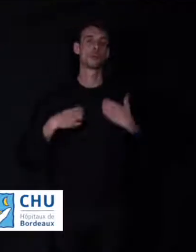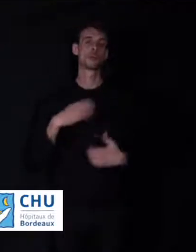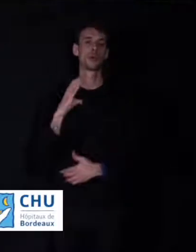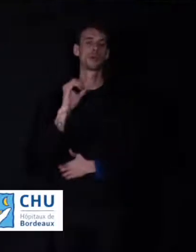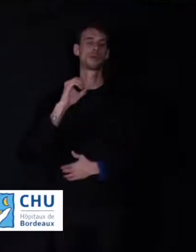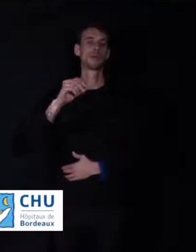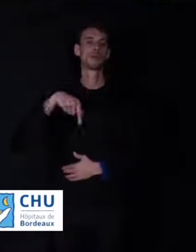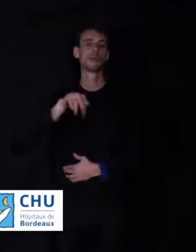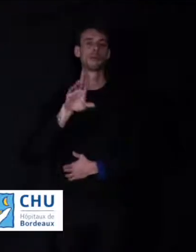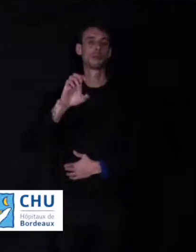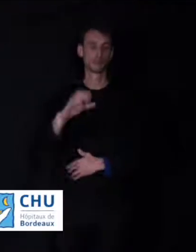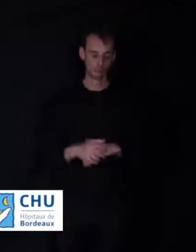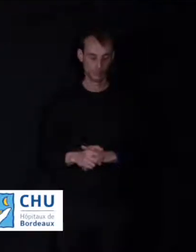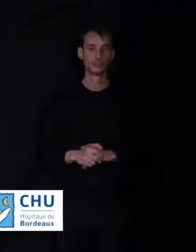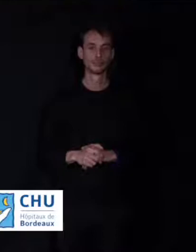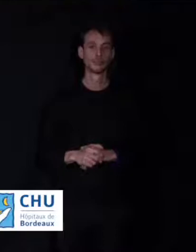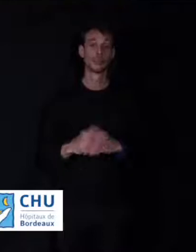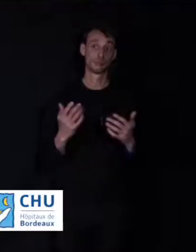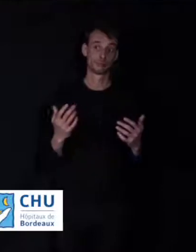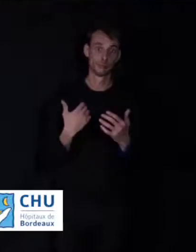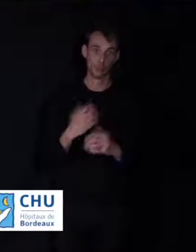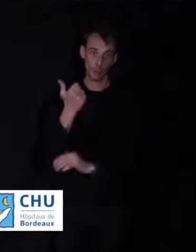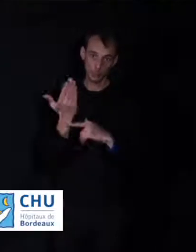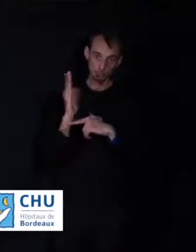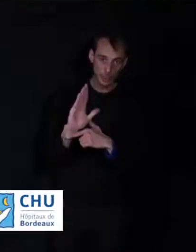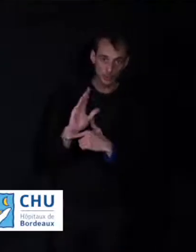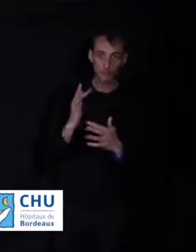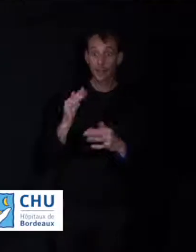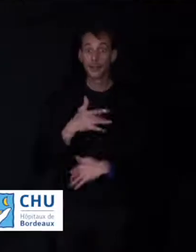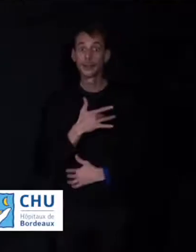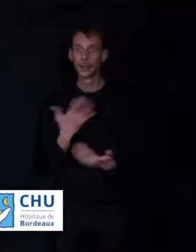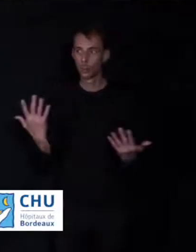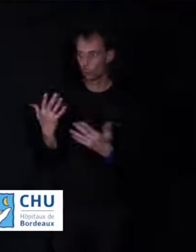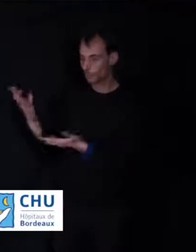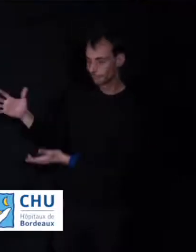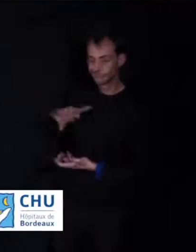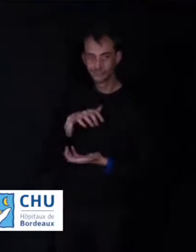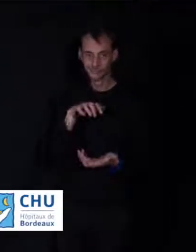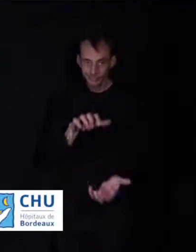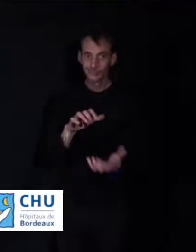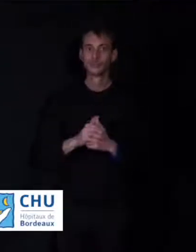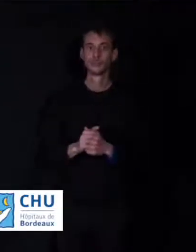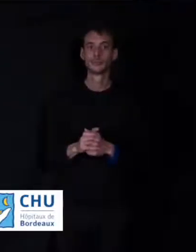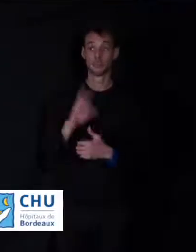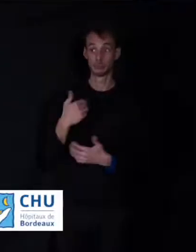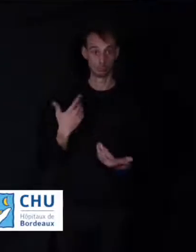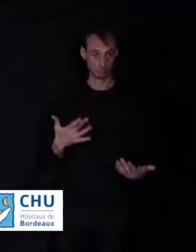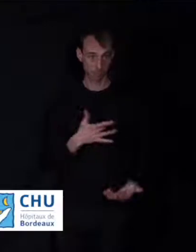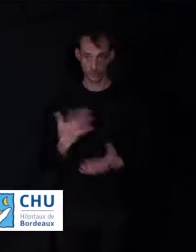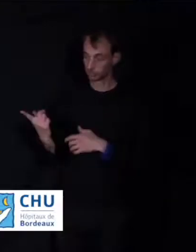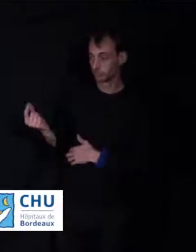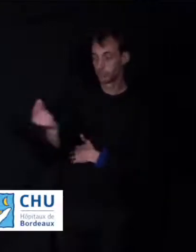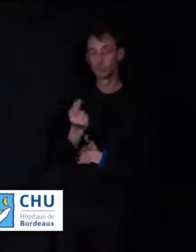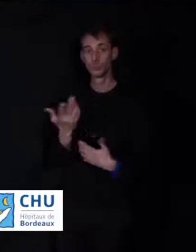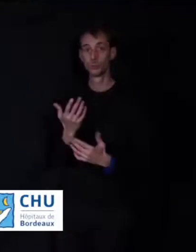d'intérêt avant d'aller plus loin. Des liens d'intérêt récemment avec des laboratoires impliqués dans les traitements du VIH,